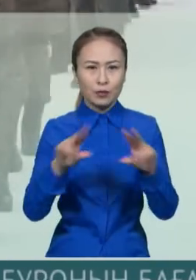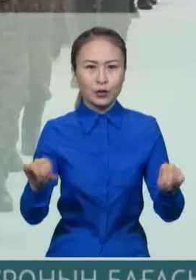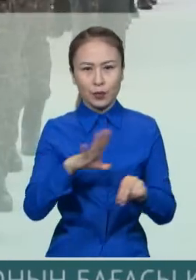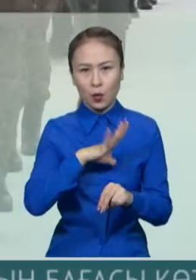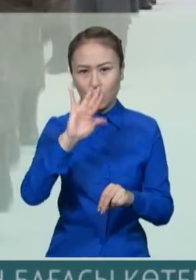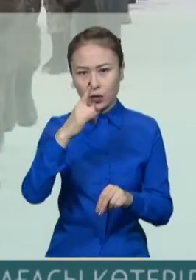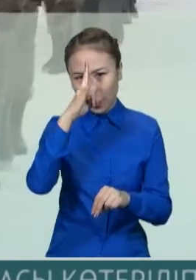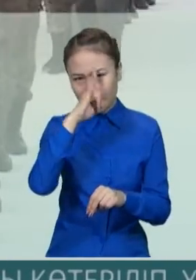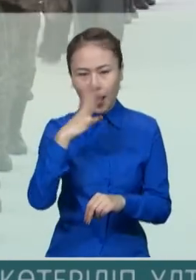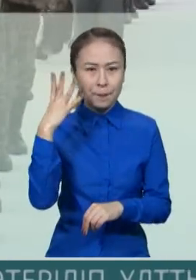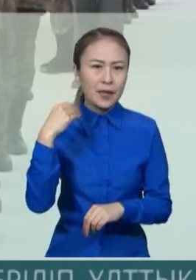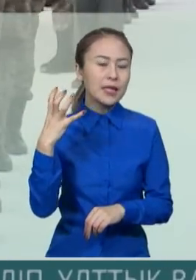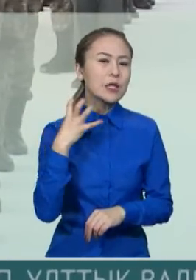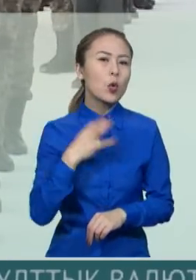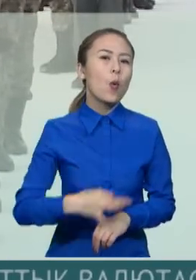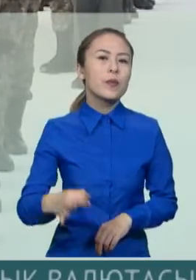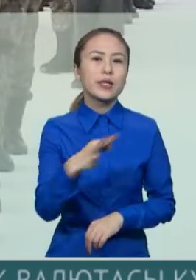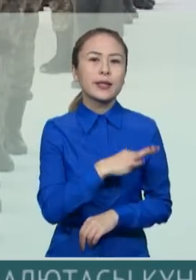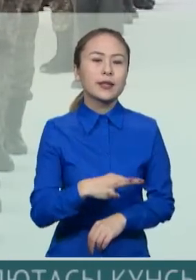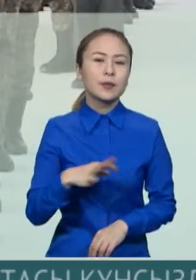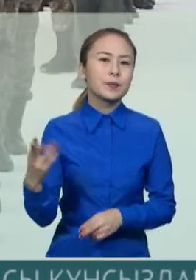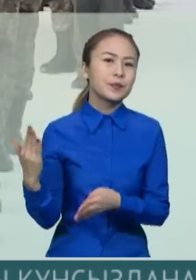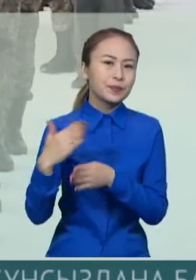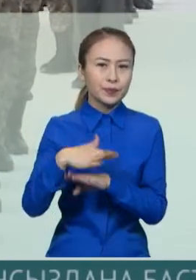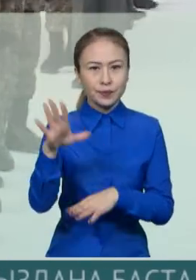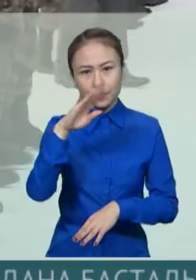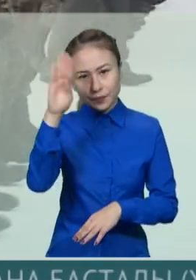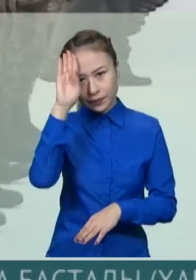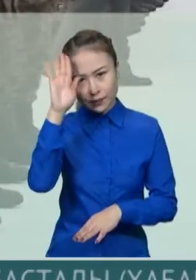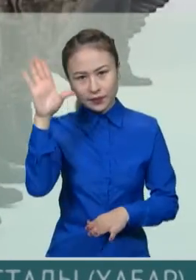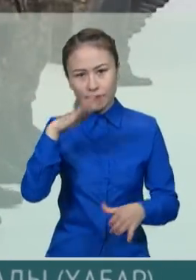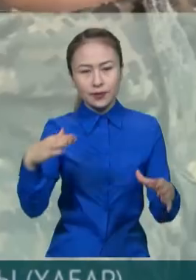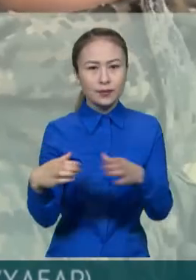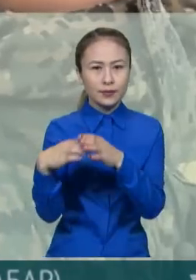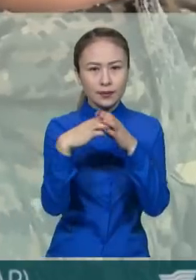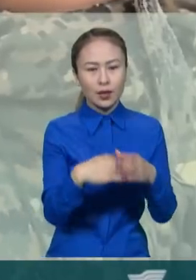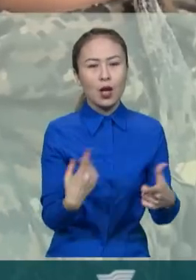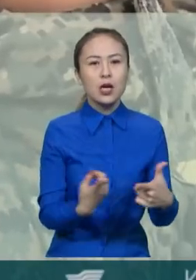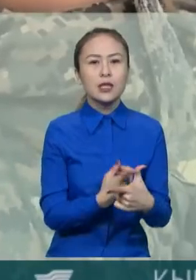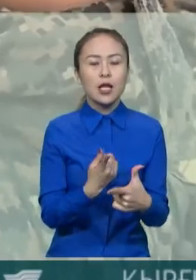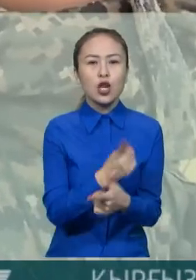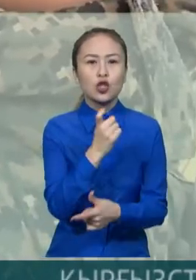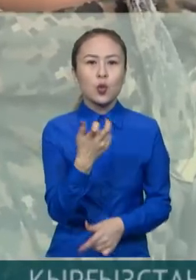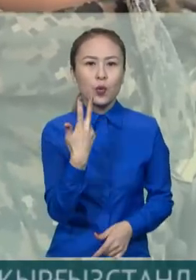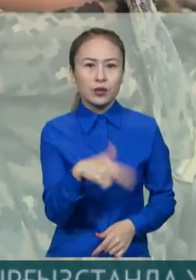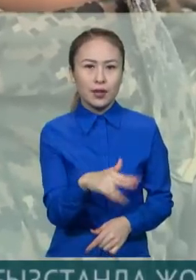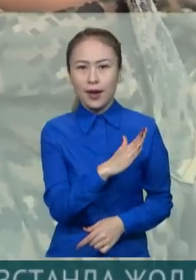Еліміздің оңтүстік Қазақстан, Алматы және Қызылорда облыстарынан келген жігіттер отан алдындағы борышын абыроймен өтеуге серт